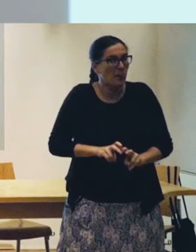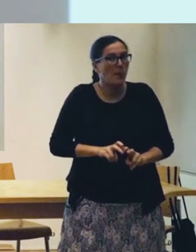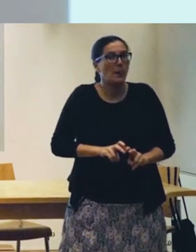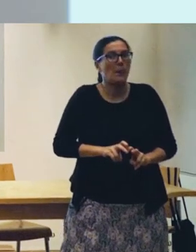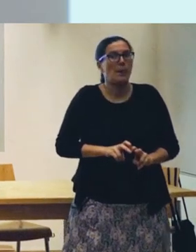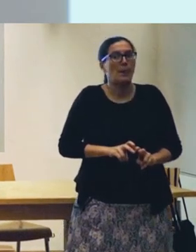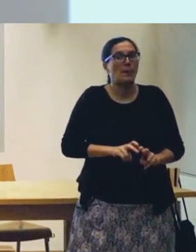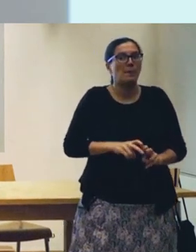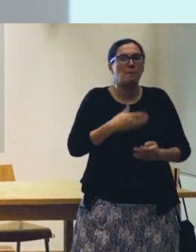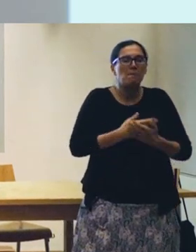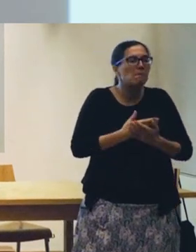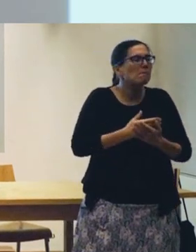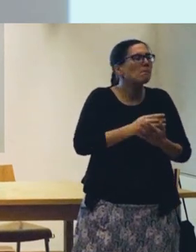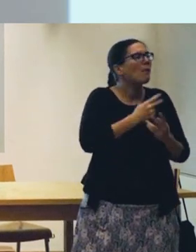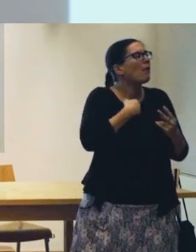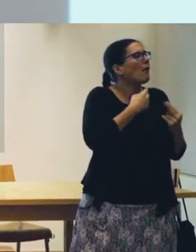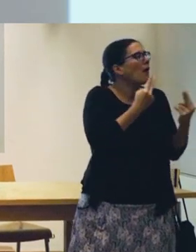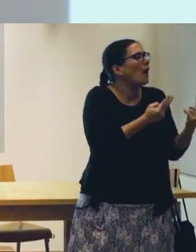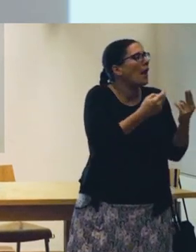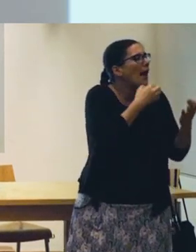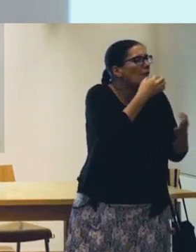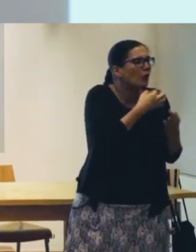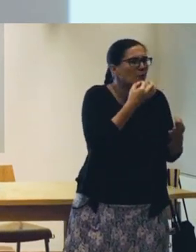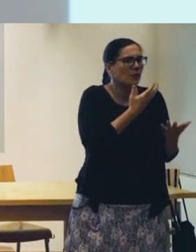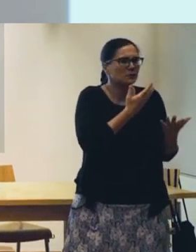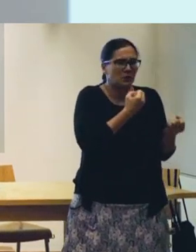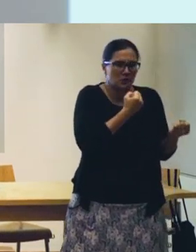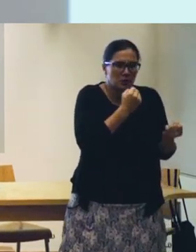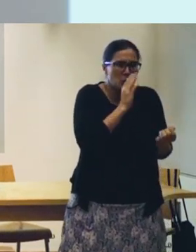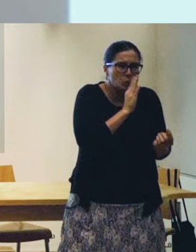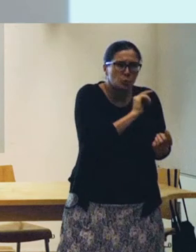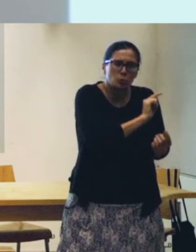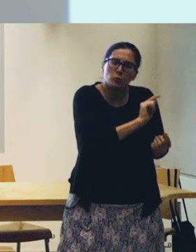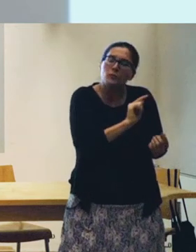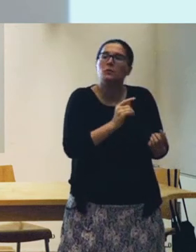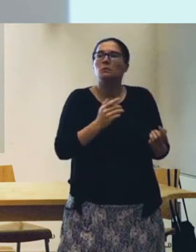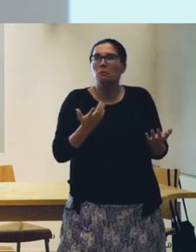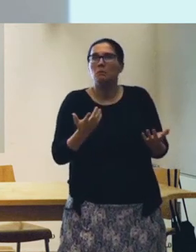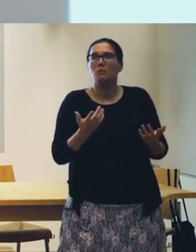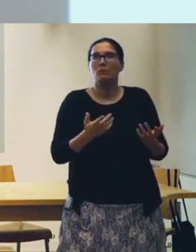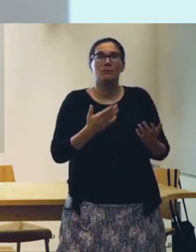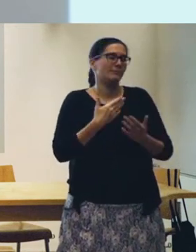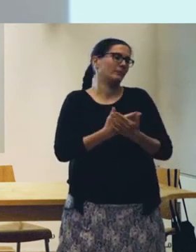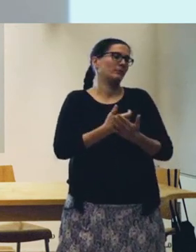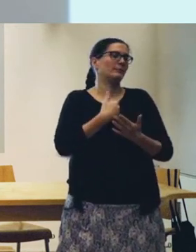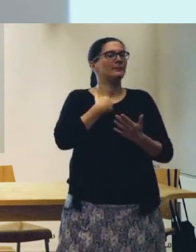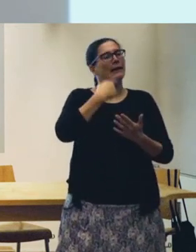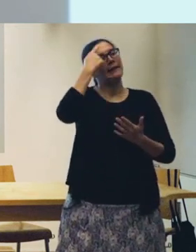protože jsem nikde o tom nic nenašla, nebo a zkrátka jsem